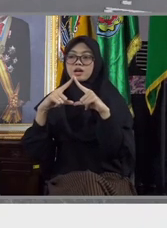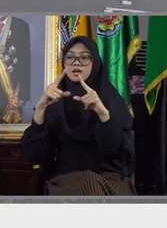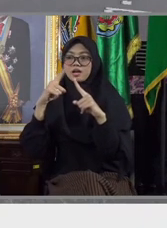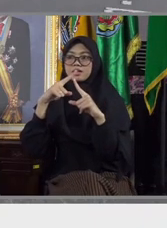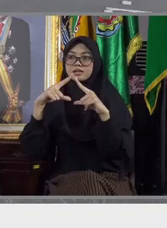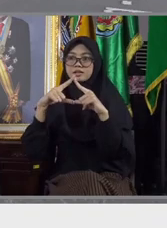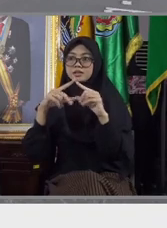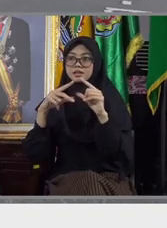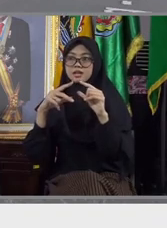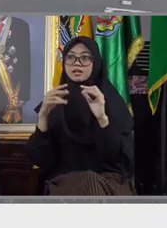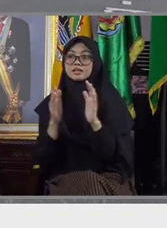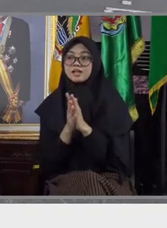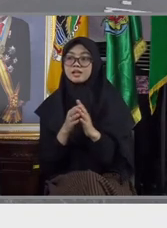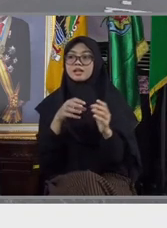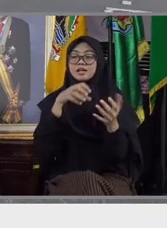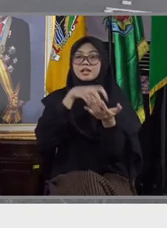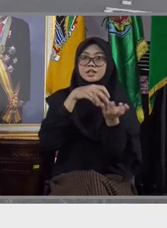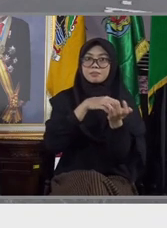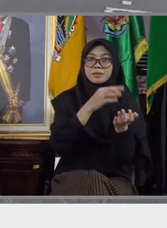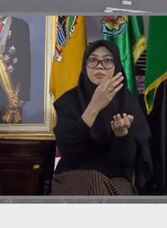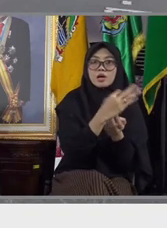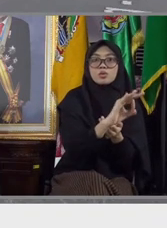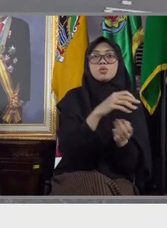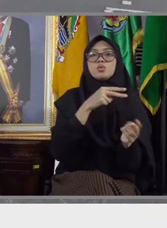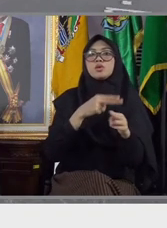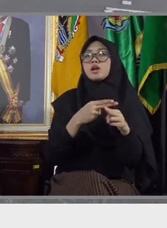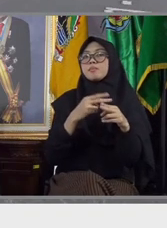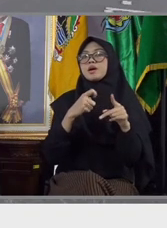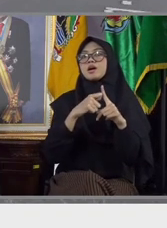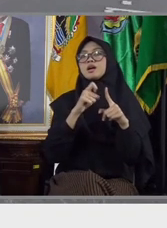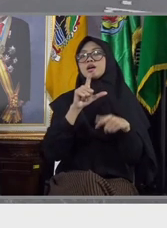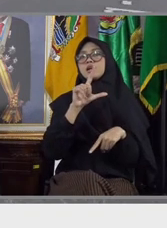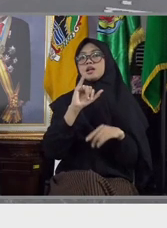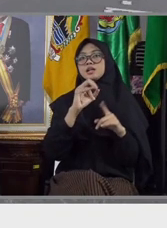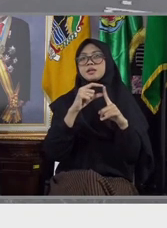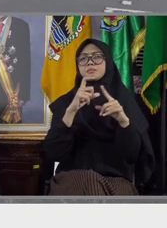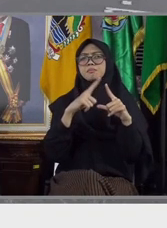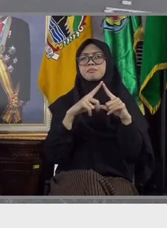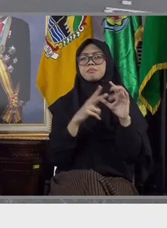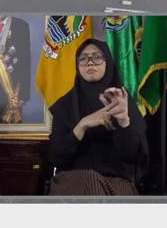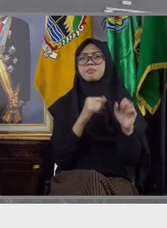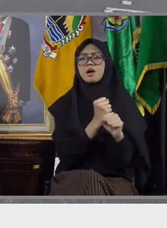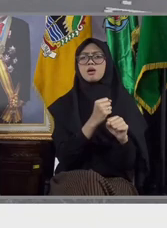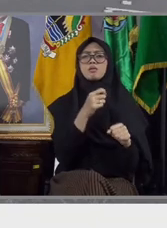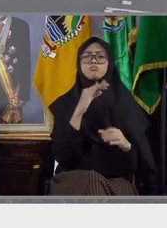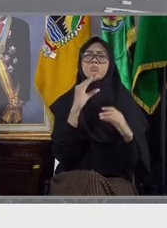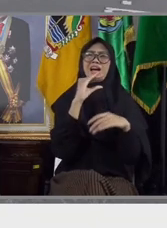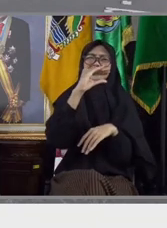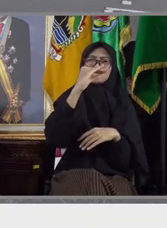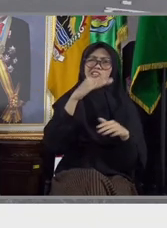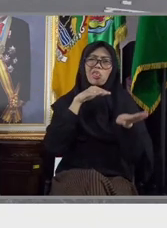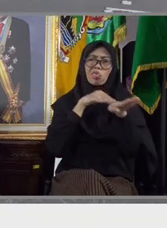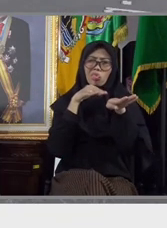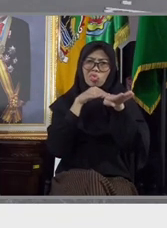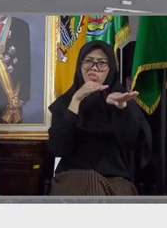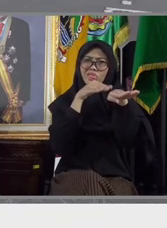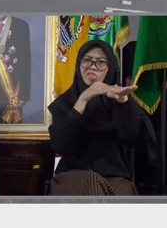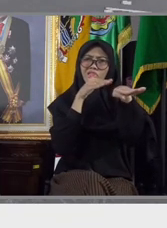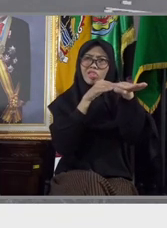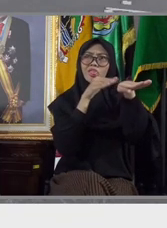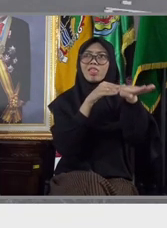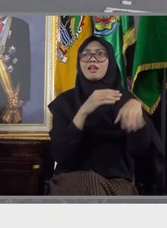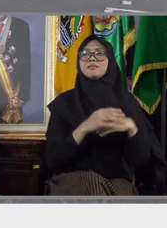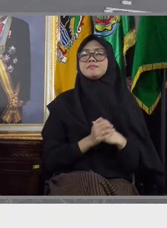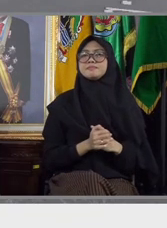Klipang, yang saya rasa setiap pagi lintasan ini itu sangat luar biasa padat. Kami sudah merencanakan untuk dibuat simpang susun,